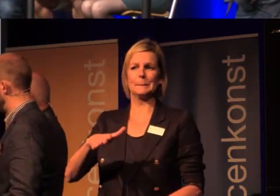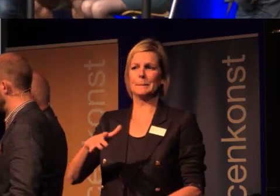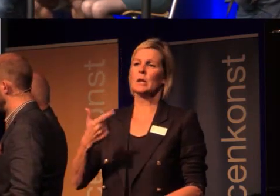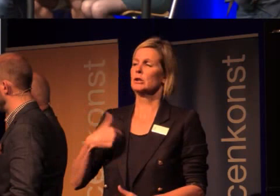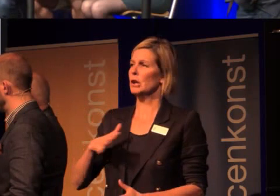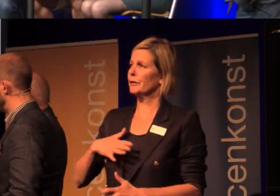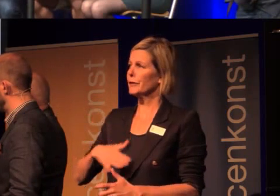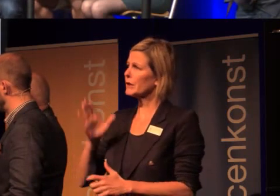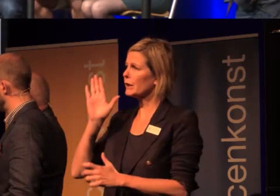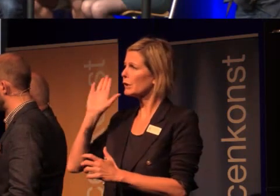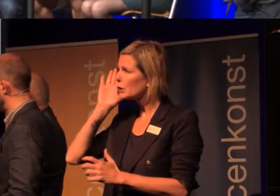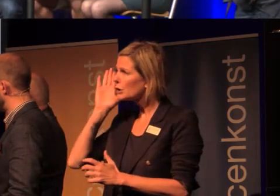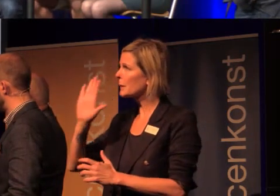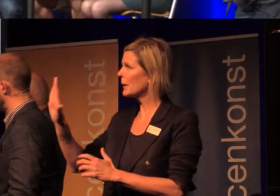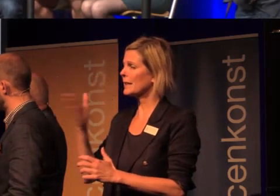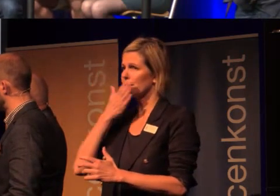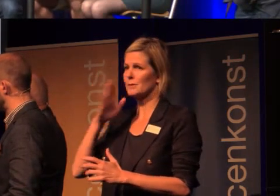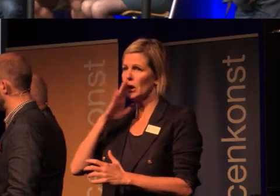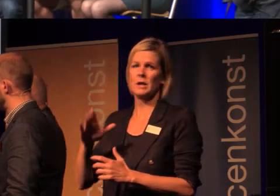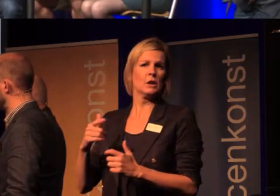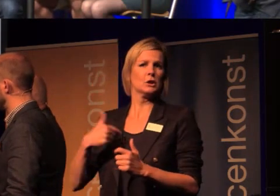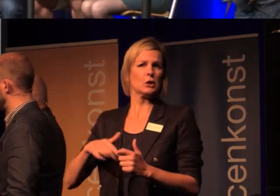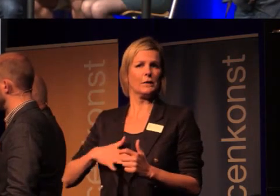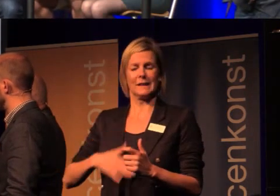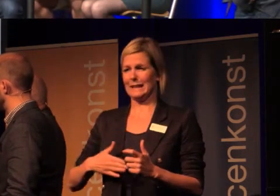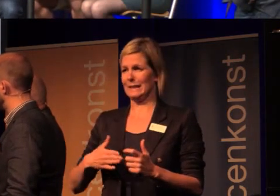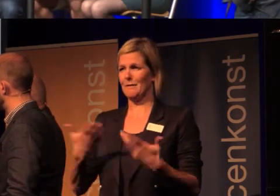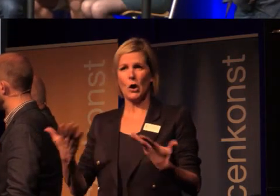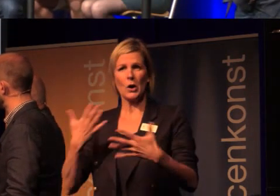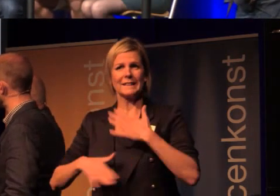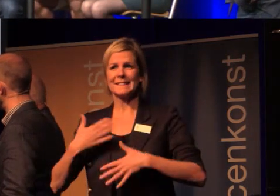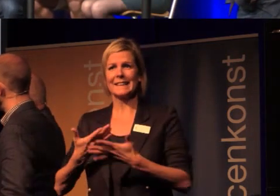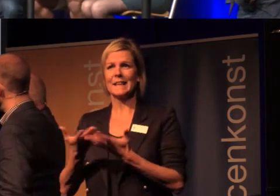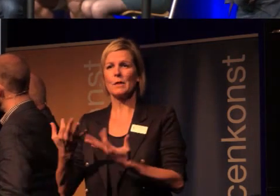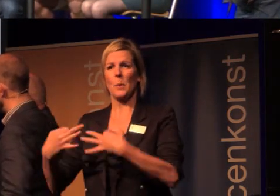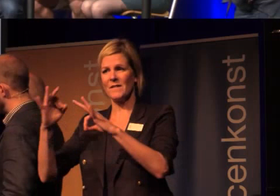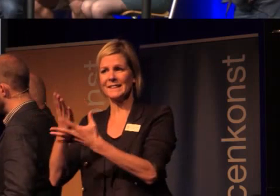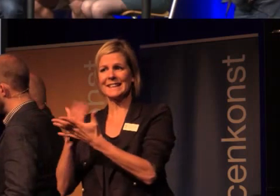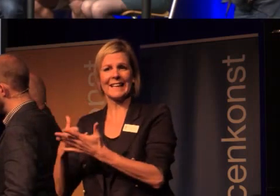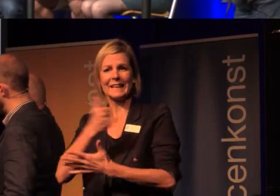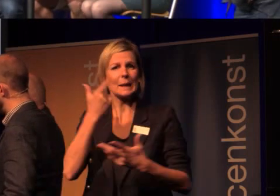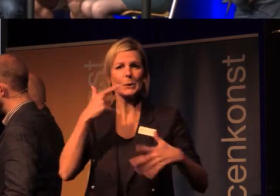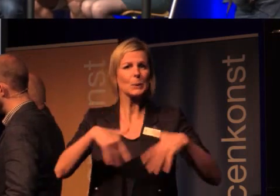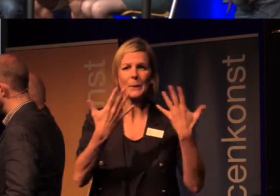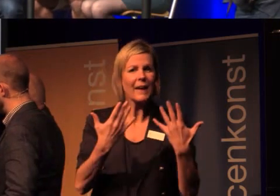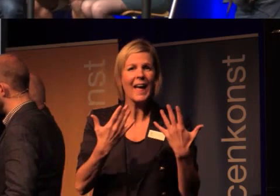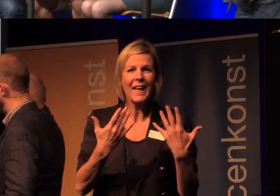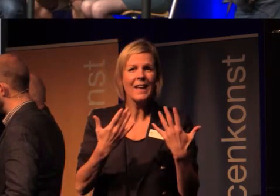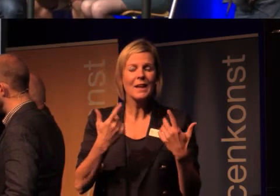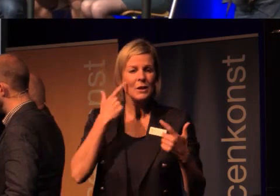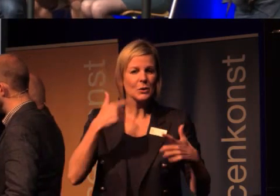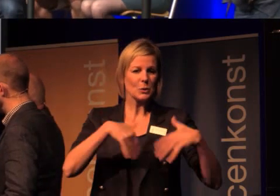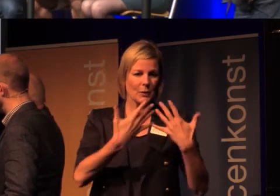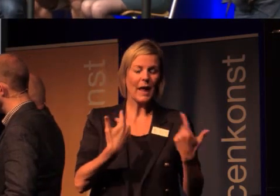allihopa. Därför att det intressanta här kan ju inte vara det offentligas del av kulturen. Centrala måste ju vara till exempel kulturens del av det